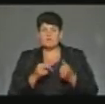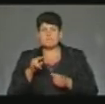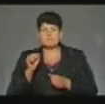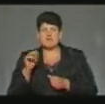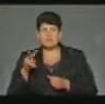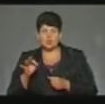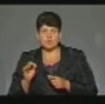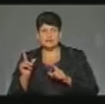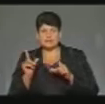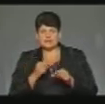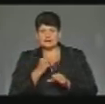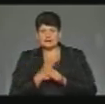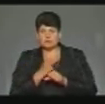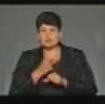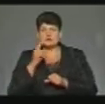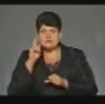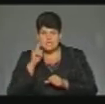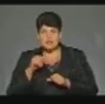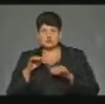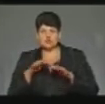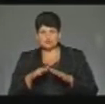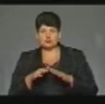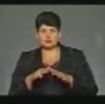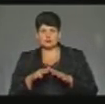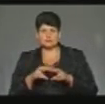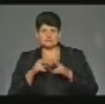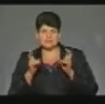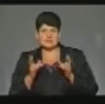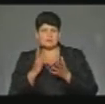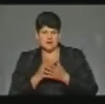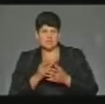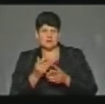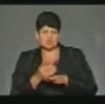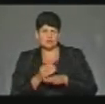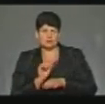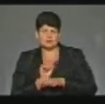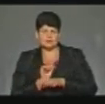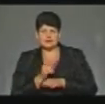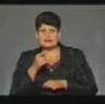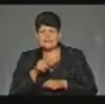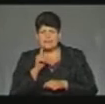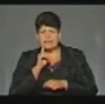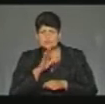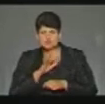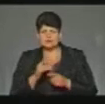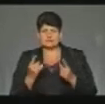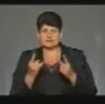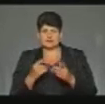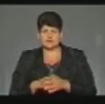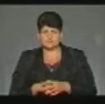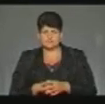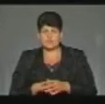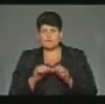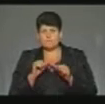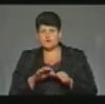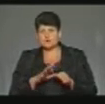роботу, каже, знав, що рух через міст мають частково перекривати. Таких незручностей є великі. Можна